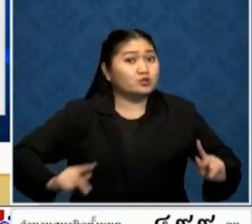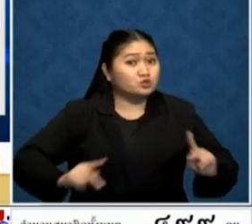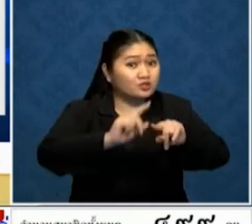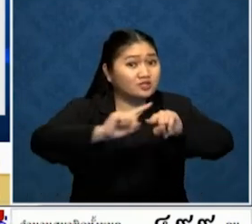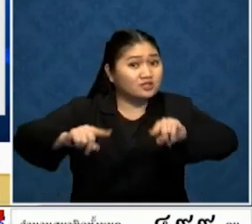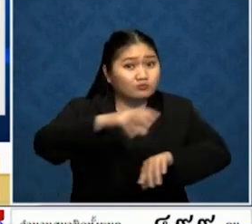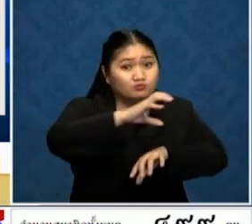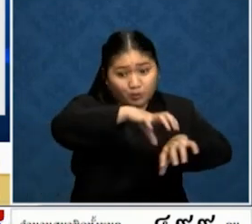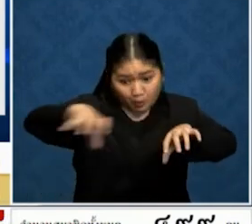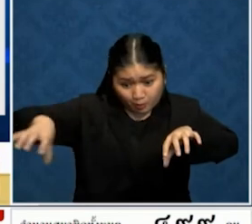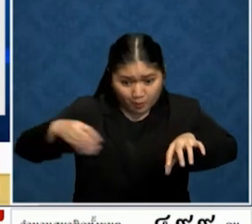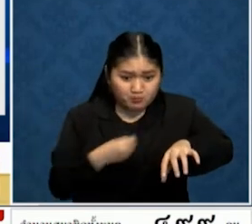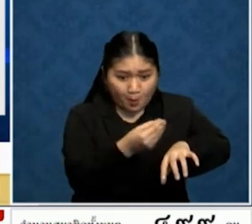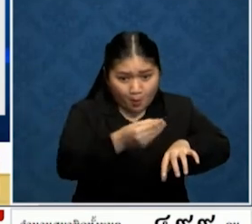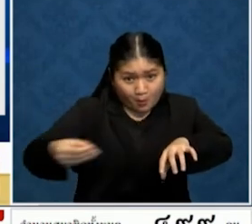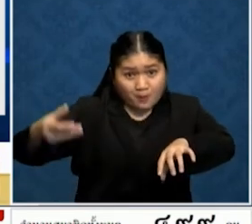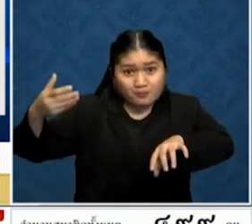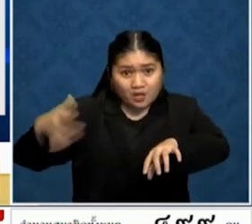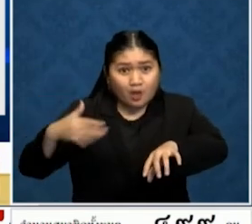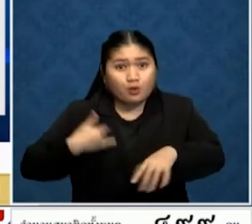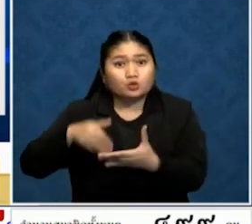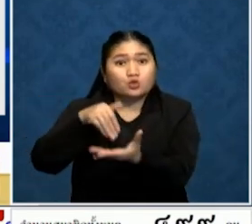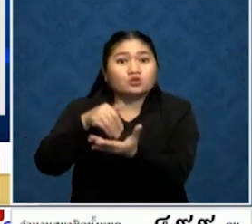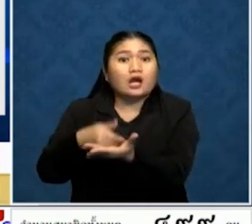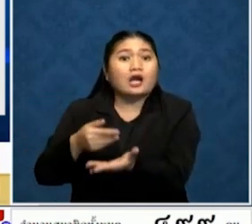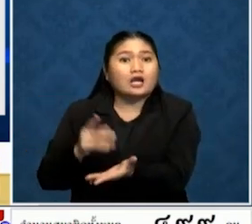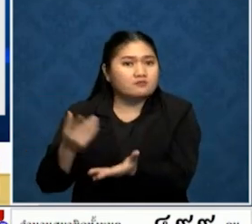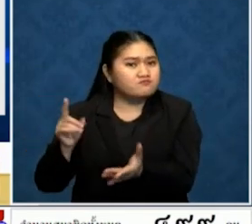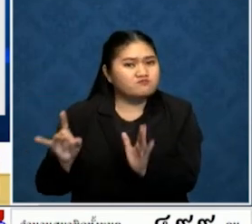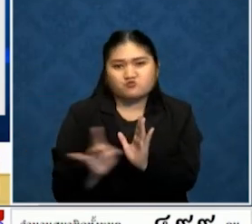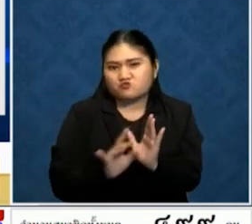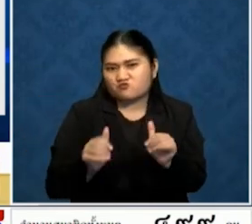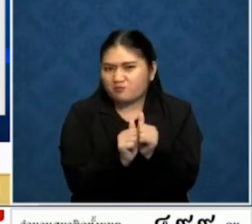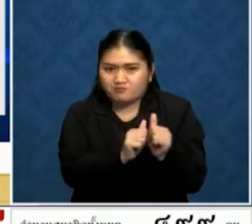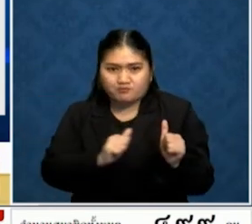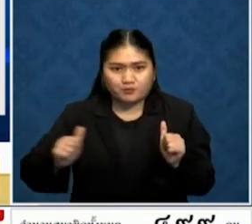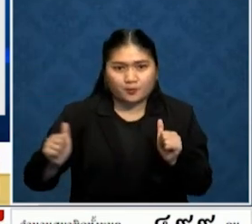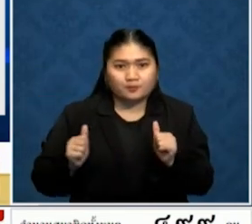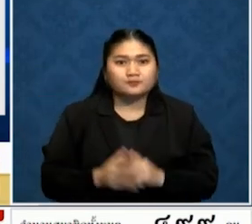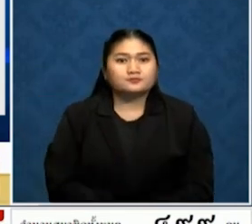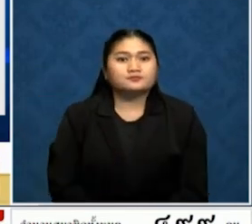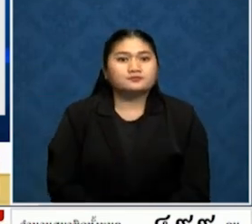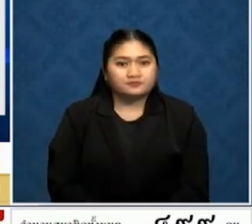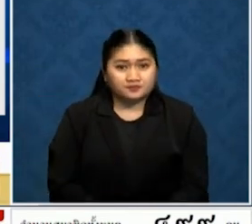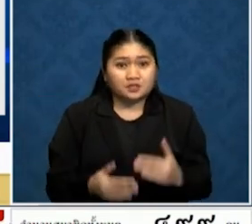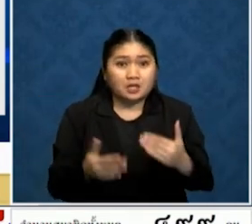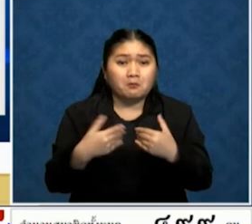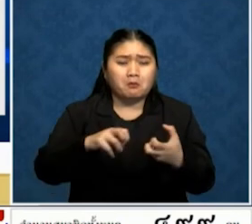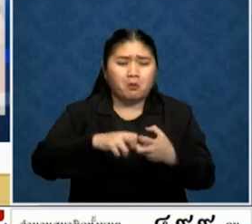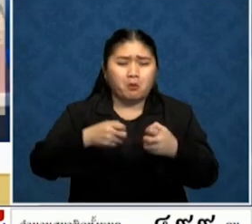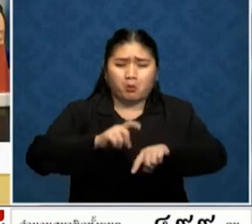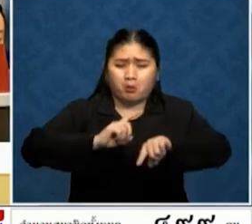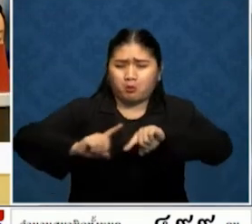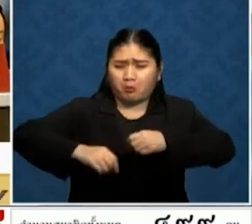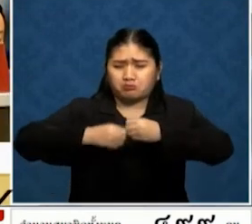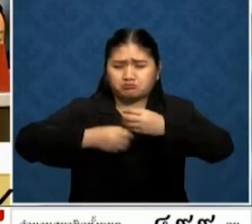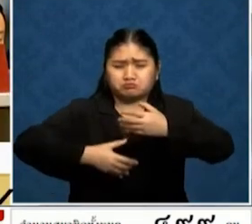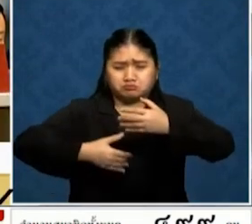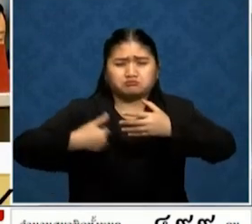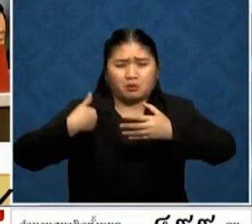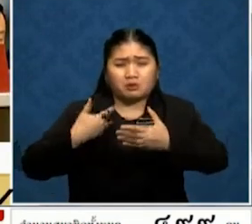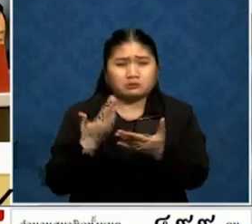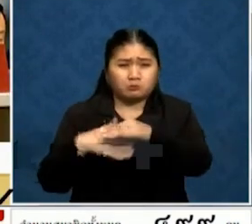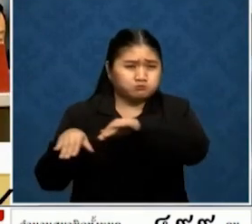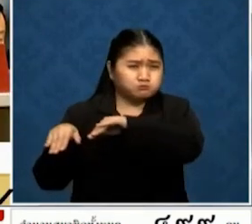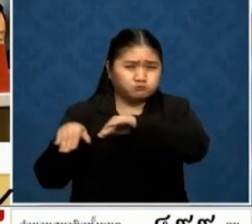เพื่อให้การใช้งบกลางนี้มีประสิทธิภาพมากที่สุดค่ะแม้หลายปัญหาอาจจะต้องเตรียมง